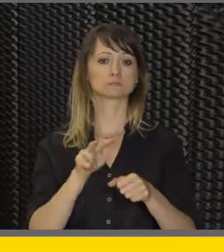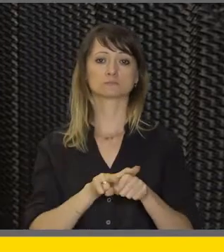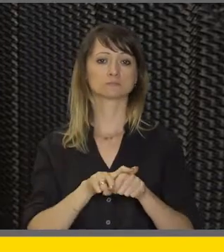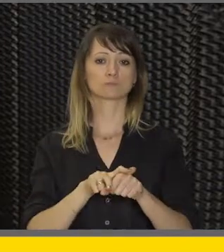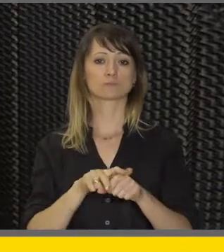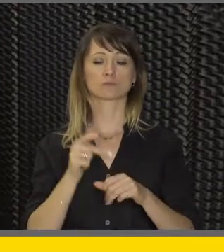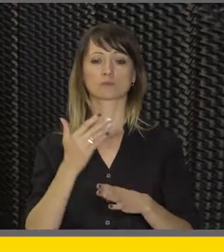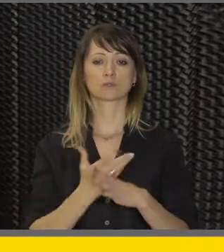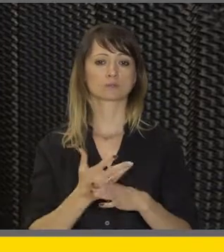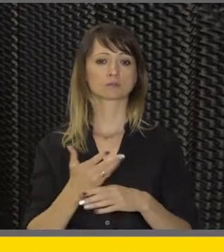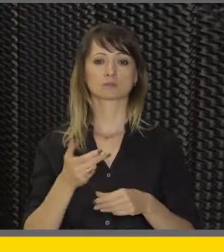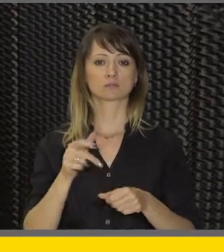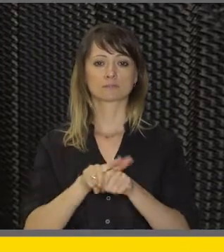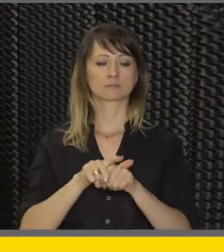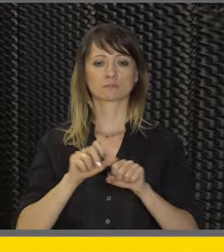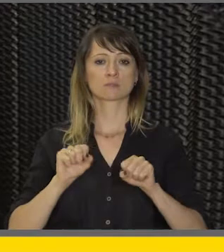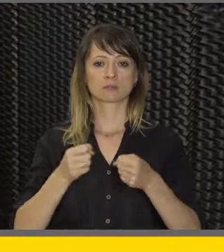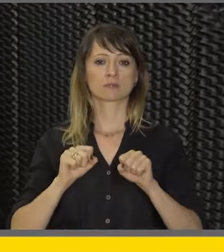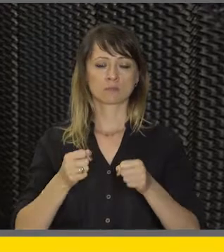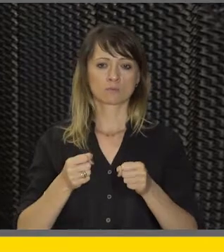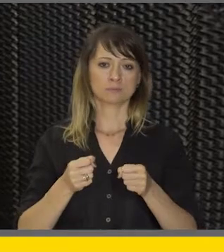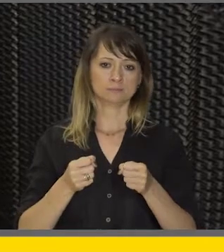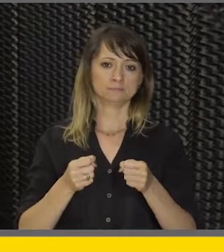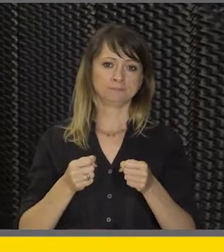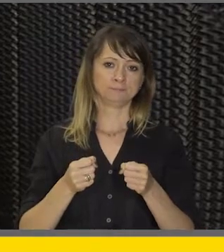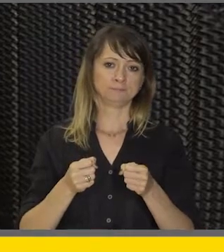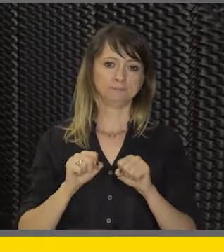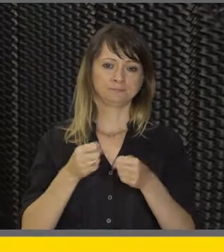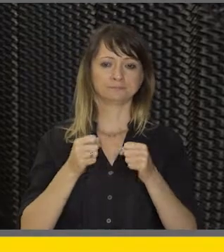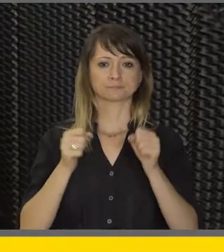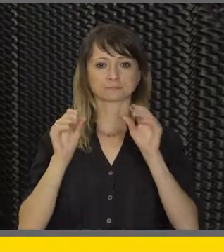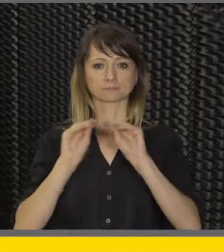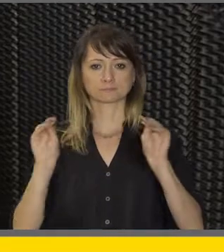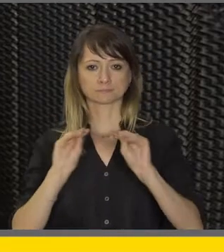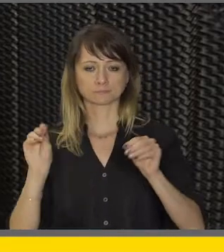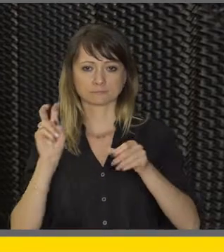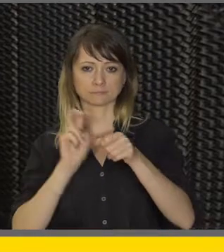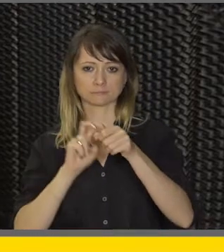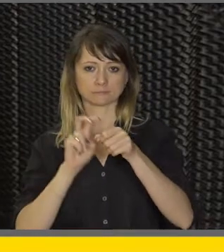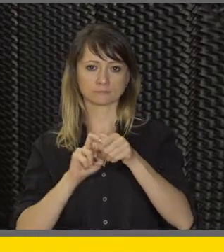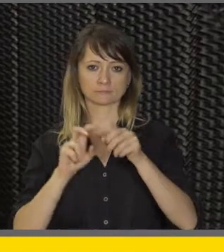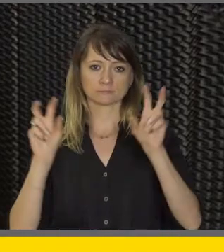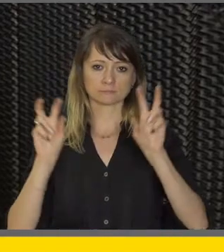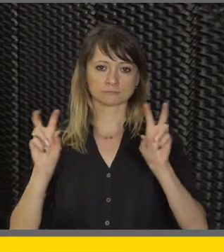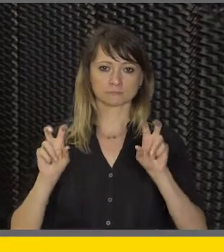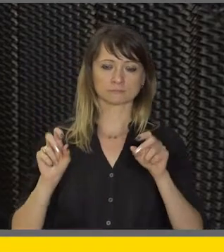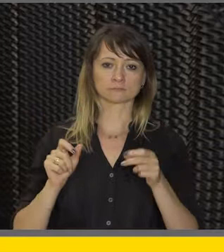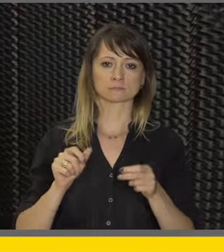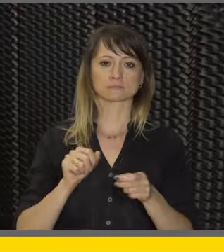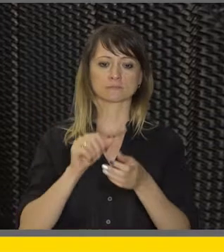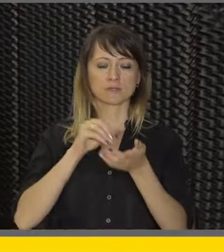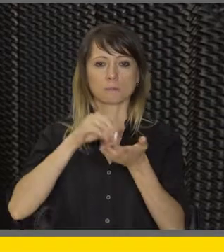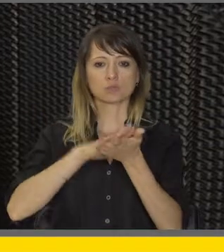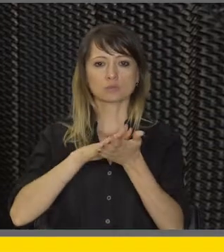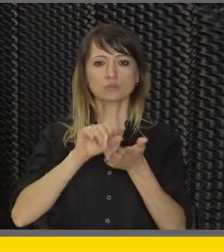które patenty, które działania naukowo-badawcze wpisują się w ten obszar zielonej gospodarki?